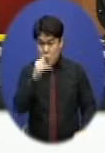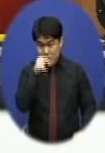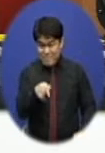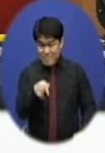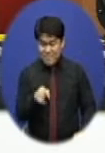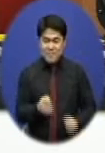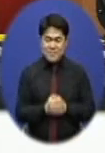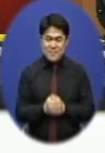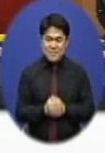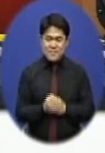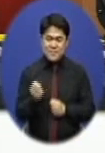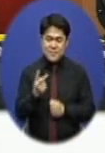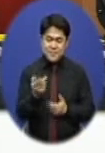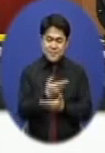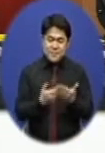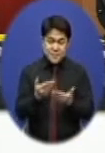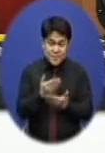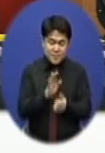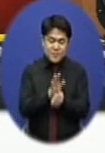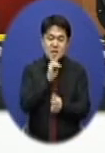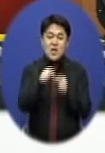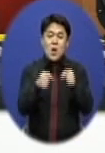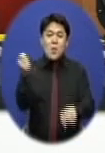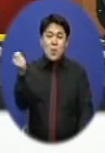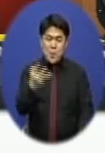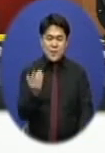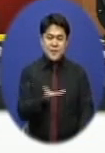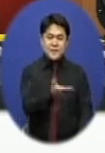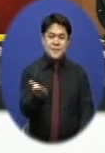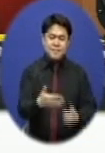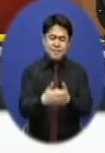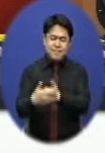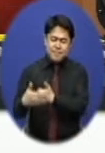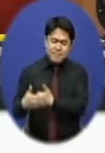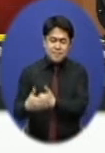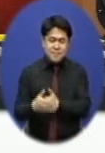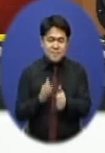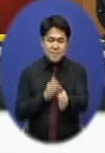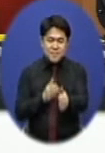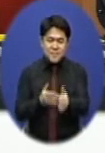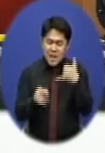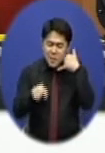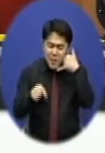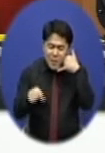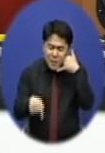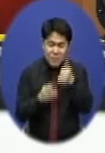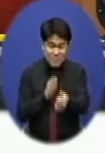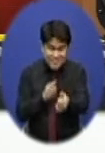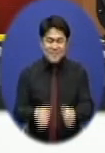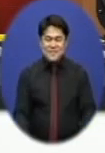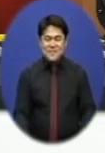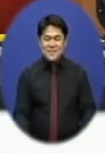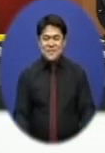예. 또 함께 나눔을 실천하는 번호이기 때문에 네. 여러분 손길이 좀 바빠지더라도 네. 눌러주시면 고맙겠습니다. 네, 함께